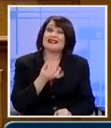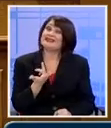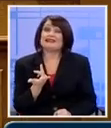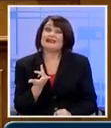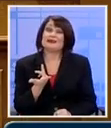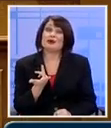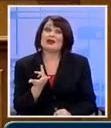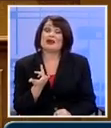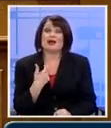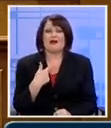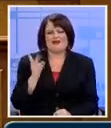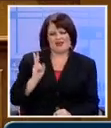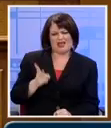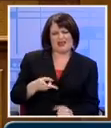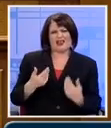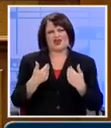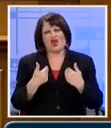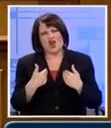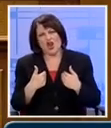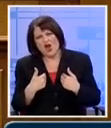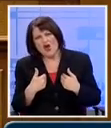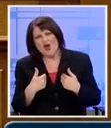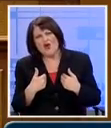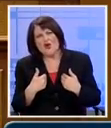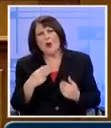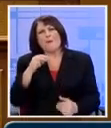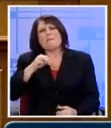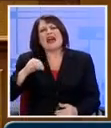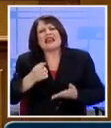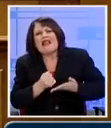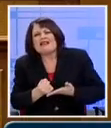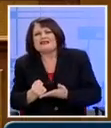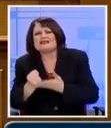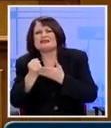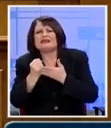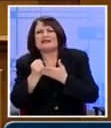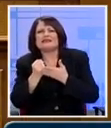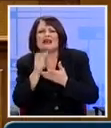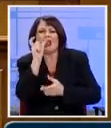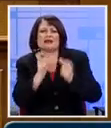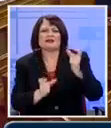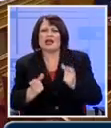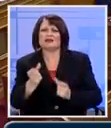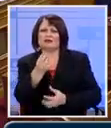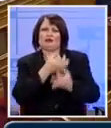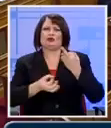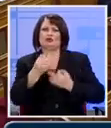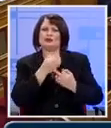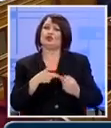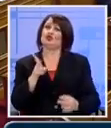Τσίπρα? Κινδυνολόγο, μαρκελιστή, ό,τι άλλο μπορείτε να βρείτε, μου τα έχετε πει. Και